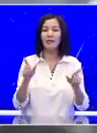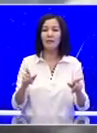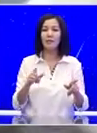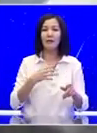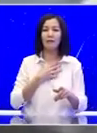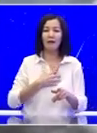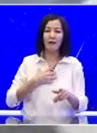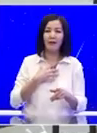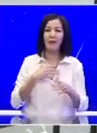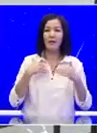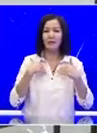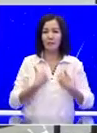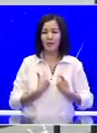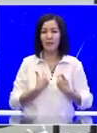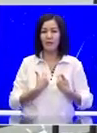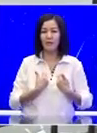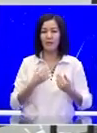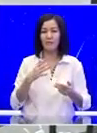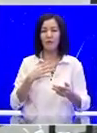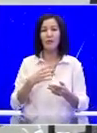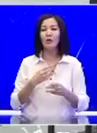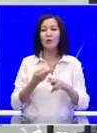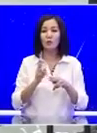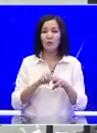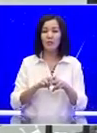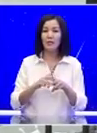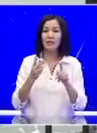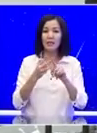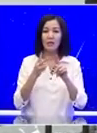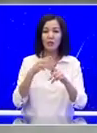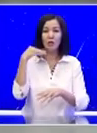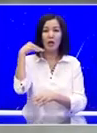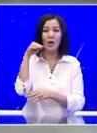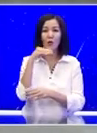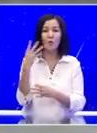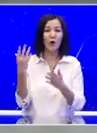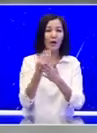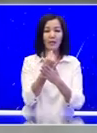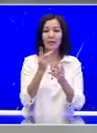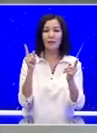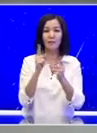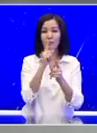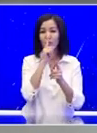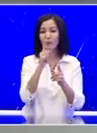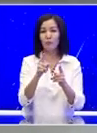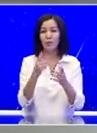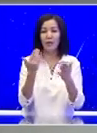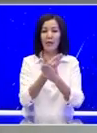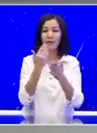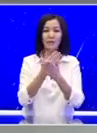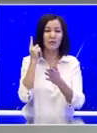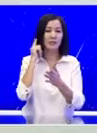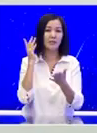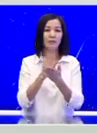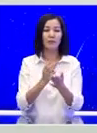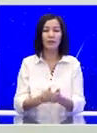қайғырат, тіпті сол дертінен ажал құшқанында болады. Одан кейін екінші аққуға қосылмайды дегенді аңыздан үлкендердің әңгімесінен естігеніміз де